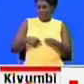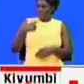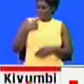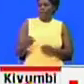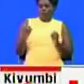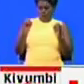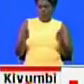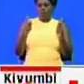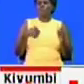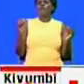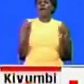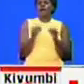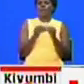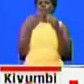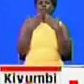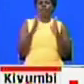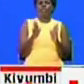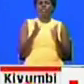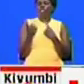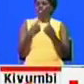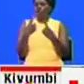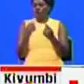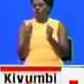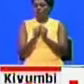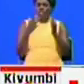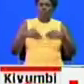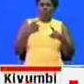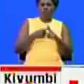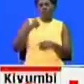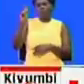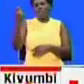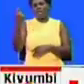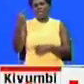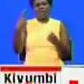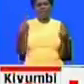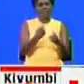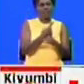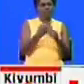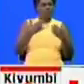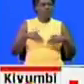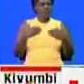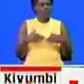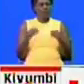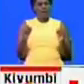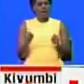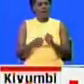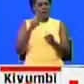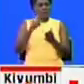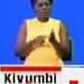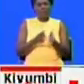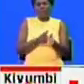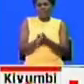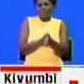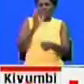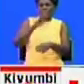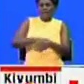acha leo tuone. Niliongelesha na watu kutoka Kenya kwa Facebook nini. Ikakuwa ikanipandisha mori